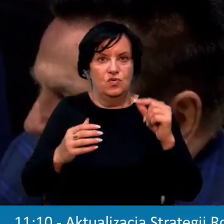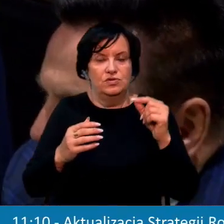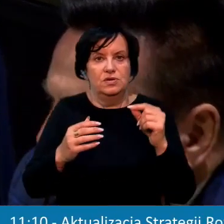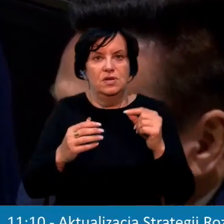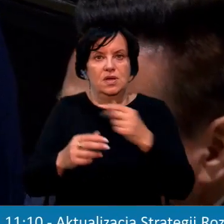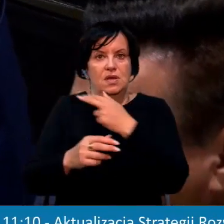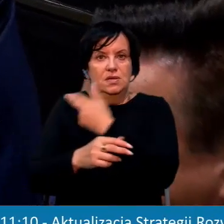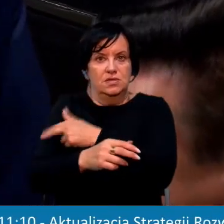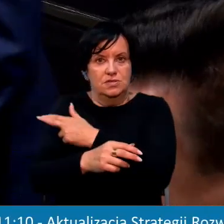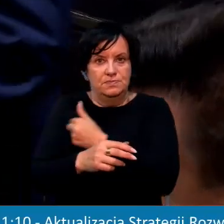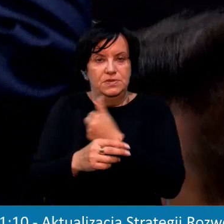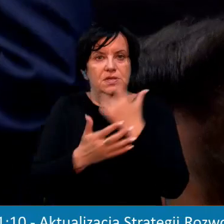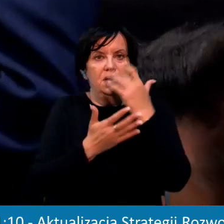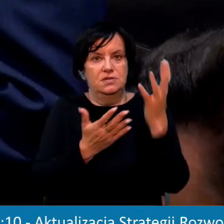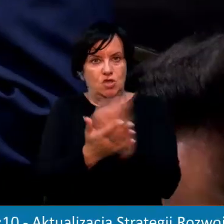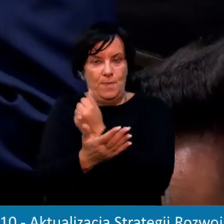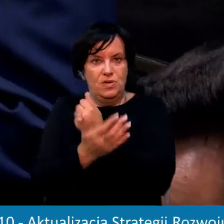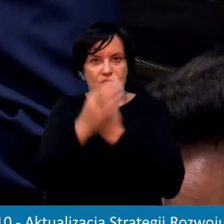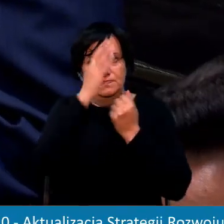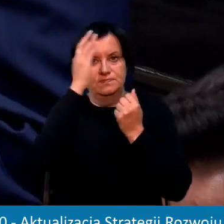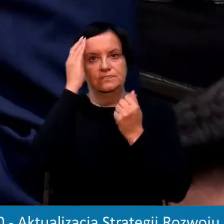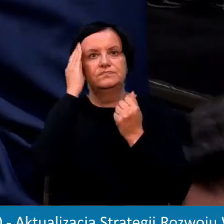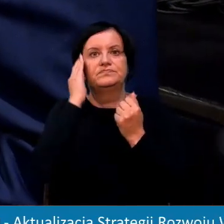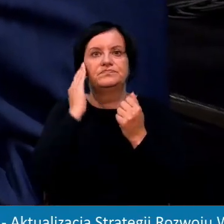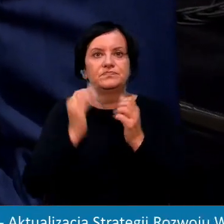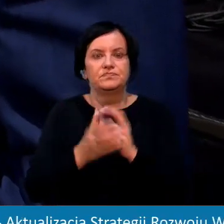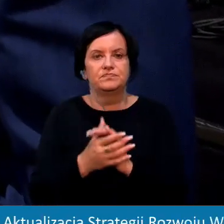ten szpital uzyskał.